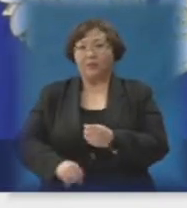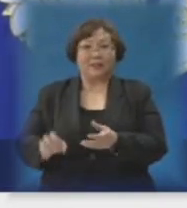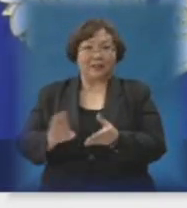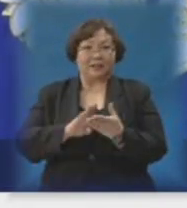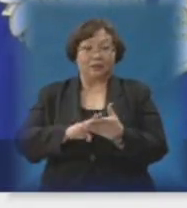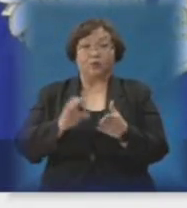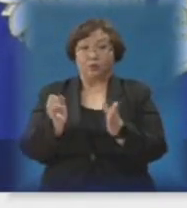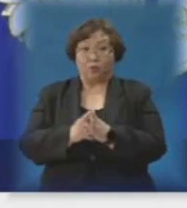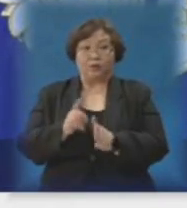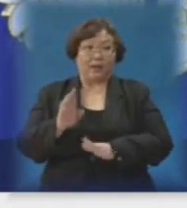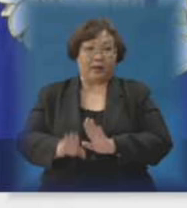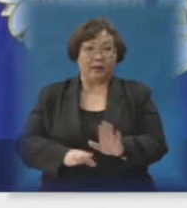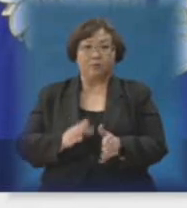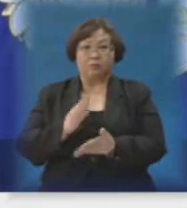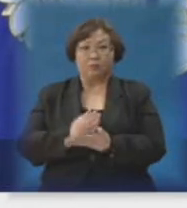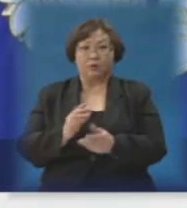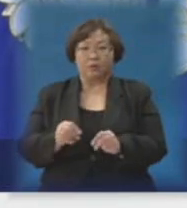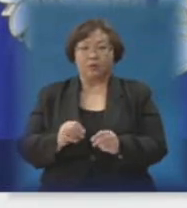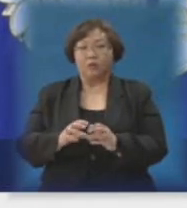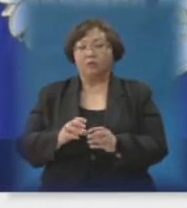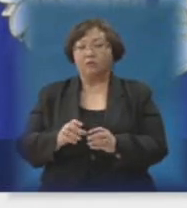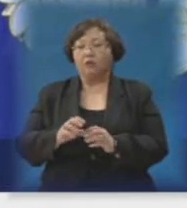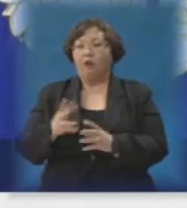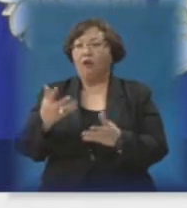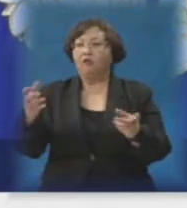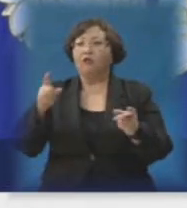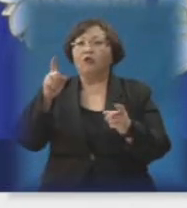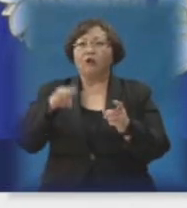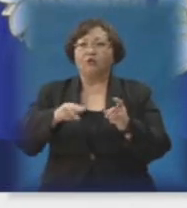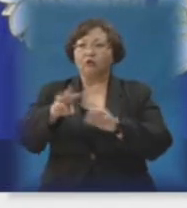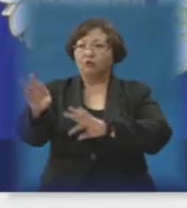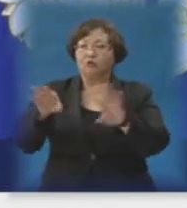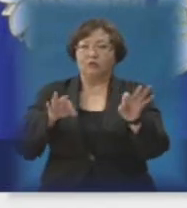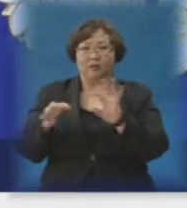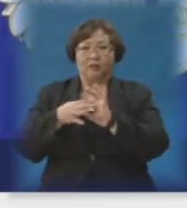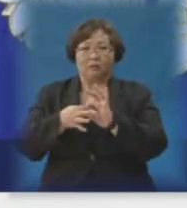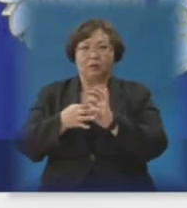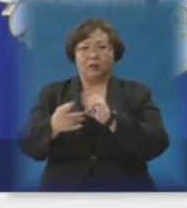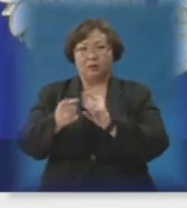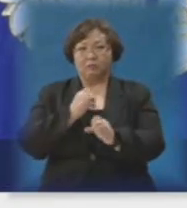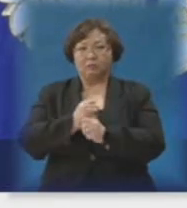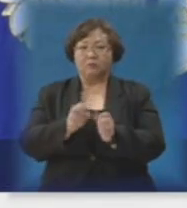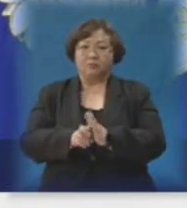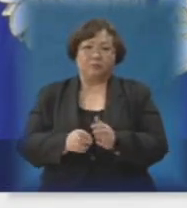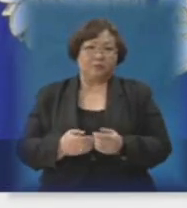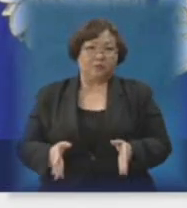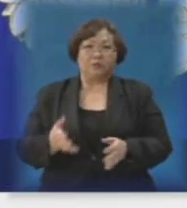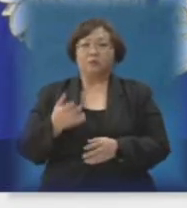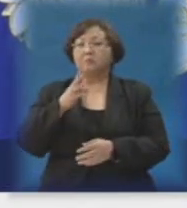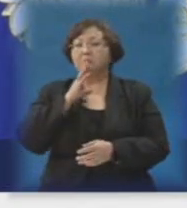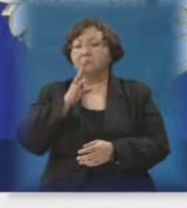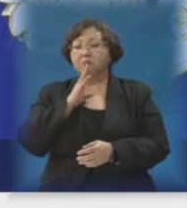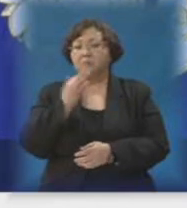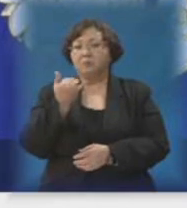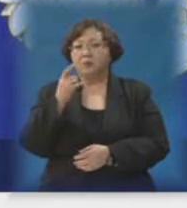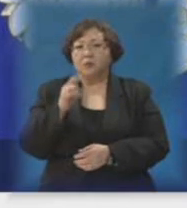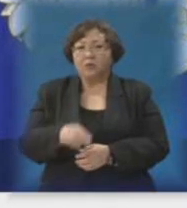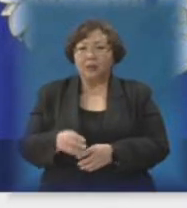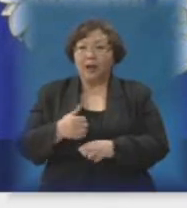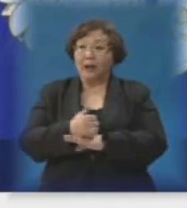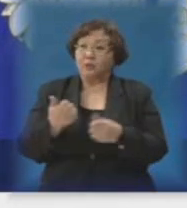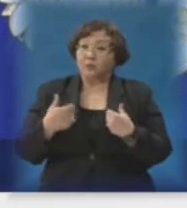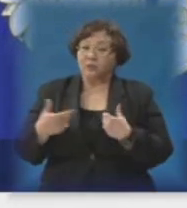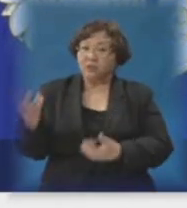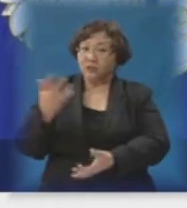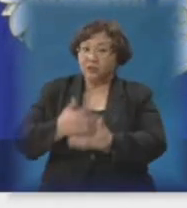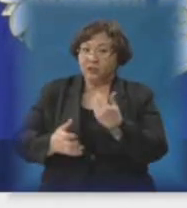чухал алхмыг хийж байгаас гадна олон хоттой хамтран ажиллах боломж бүрнэ. Улаанбаатар хот жуулчдад нэгэн зэрэг олон зүйлийг санал